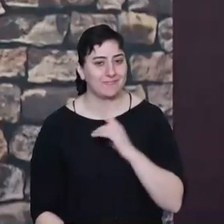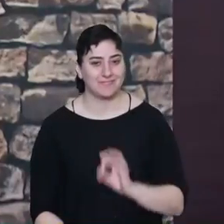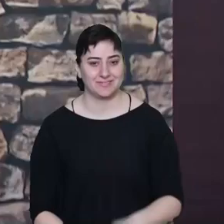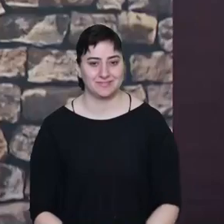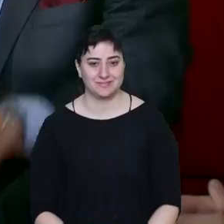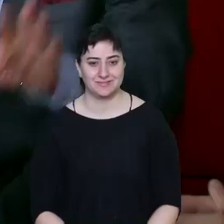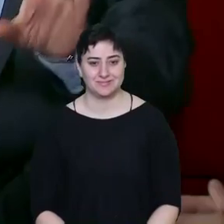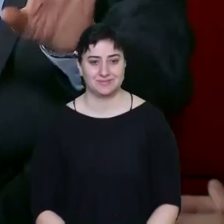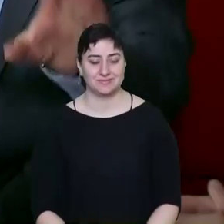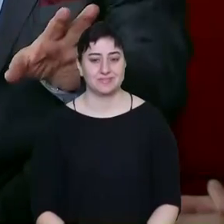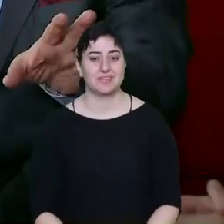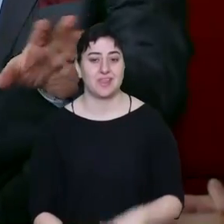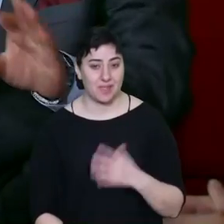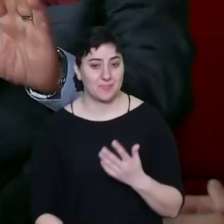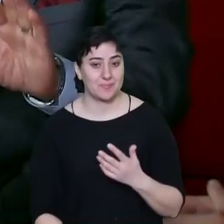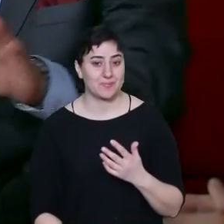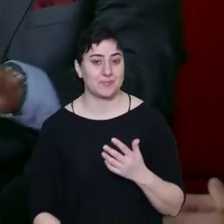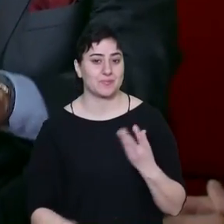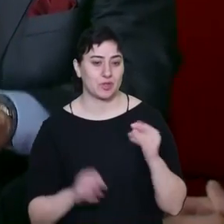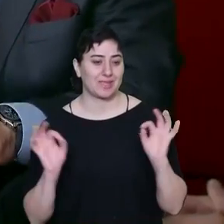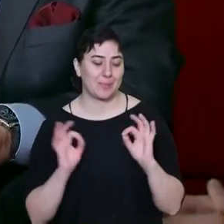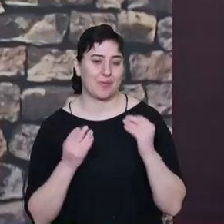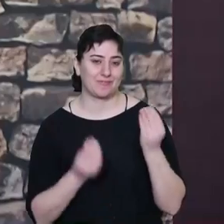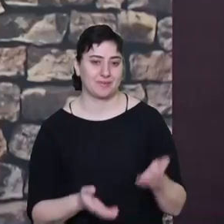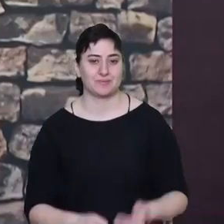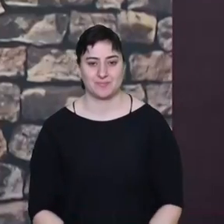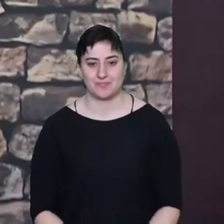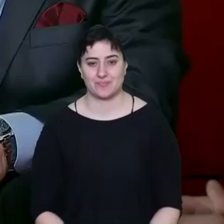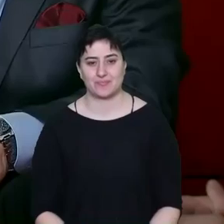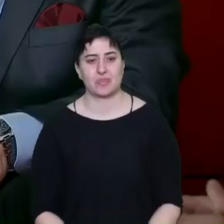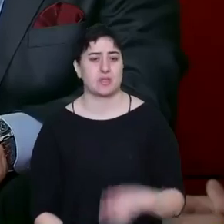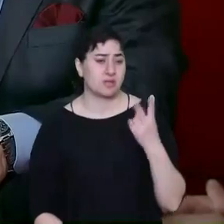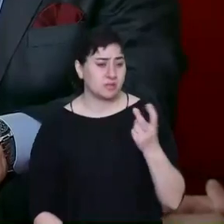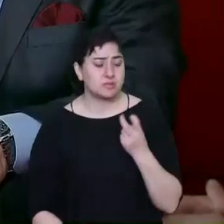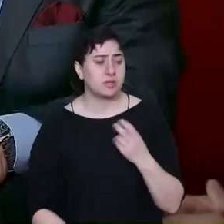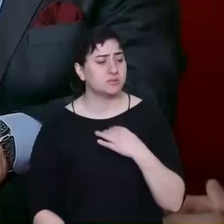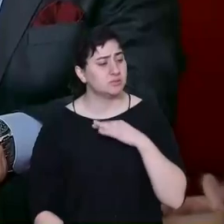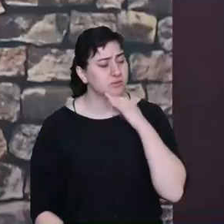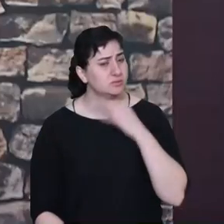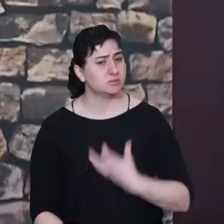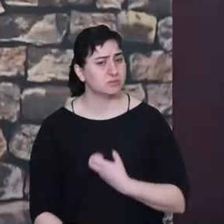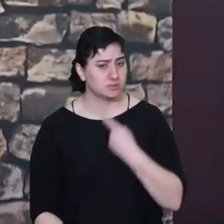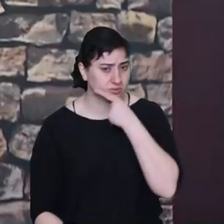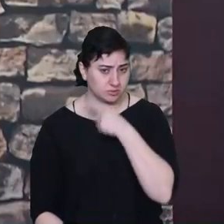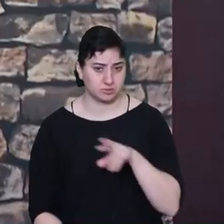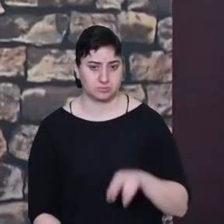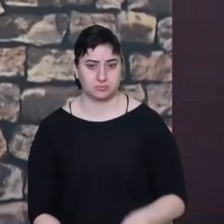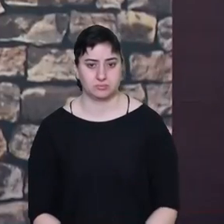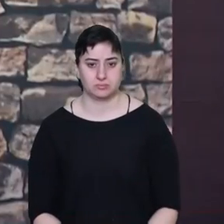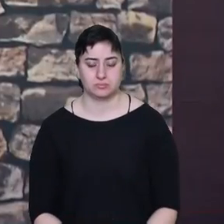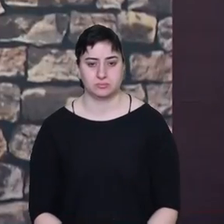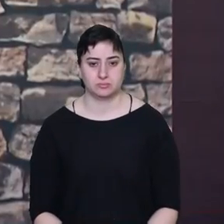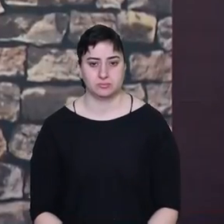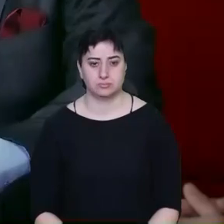vallahi. Ayrıca senin istediğin gibi de çok nazik davrandık onlara. Ay iki saat geçmek bilmedi oğlum.